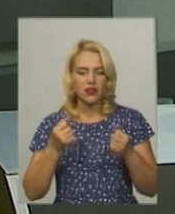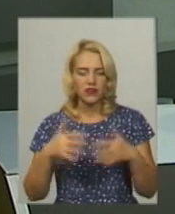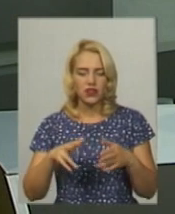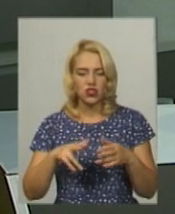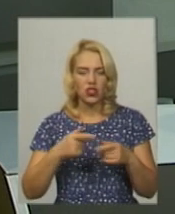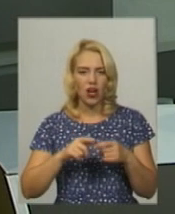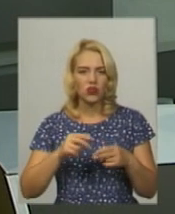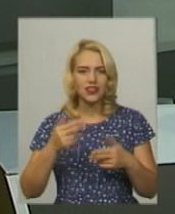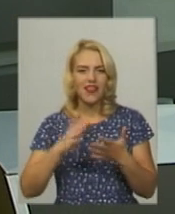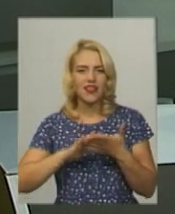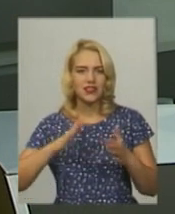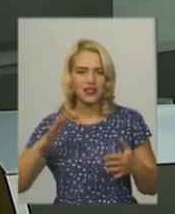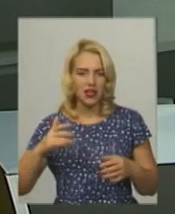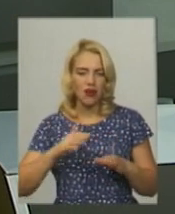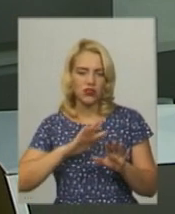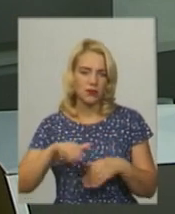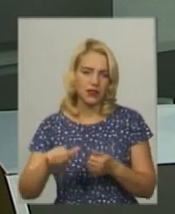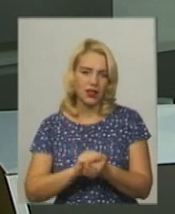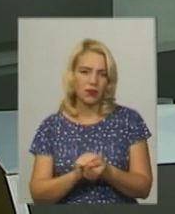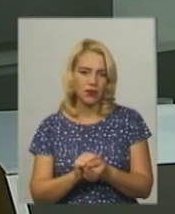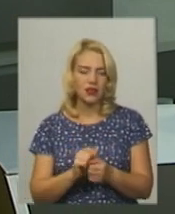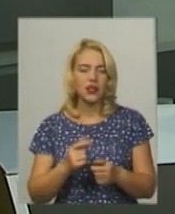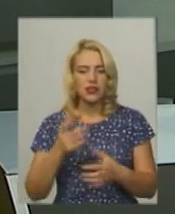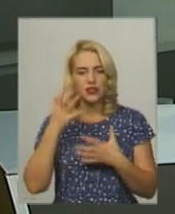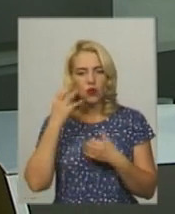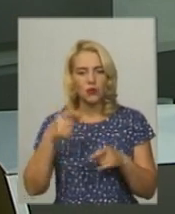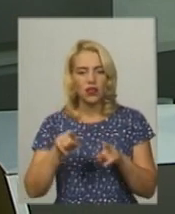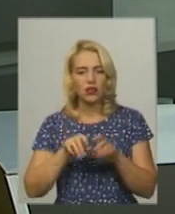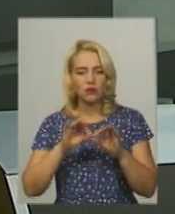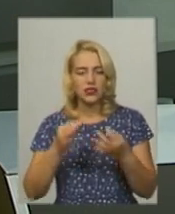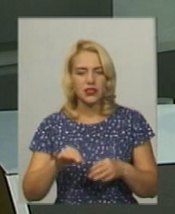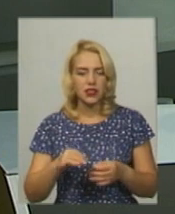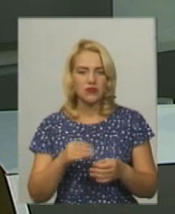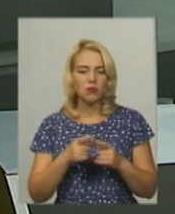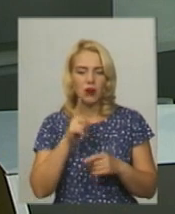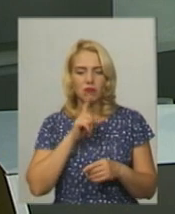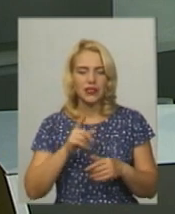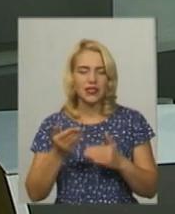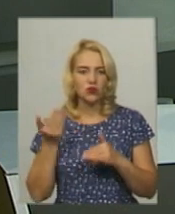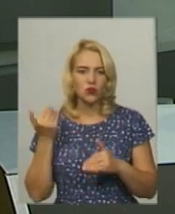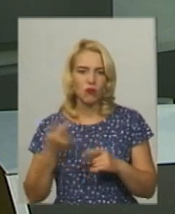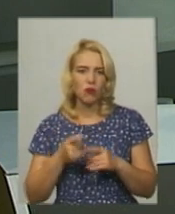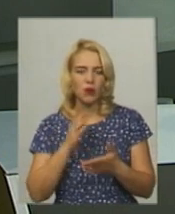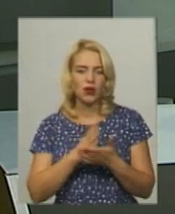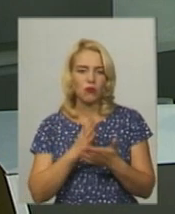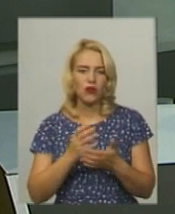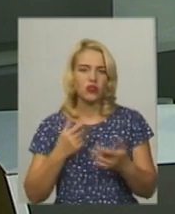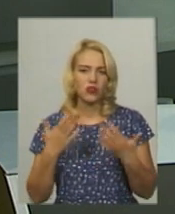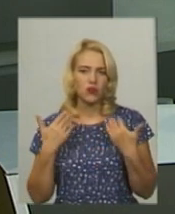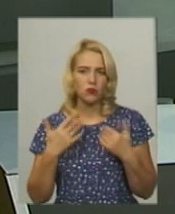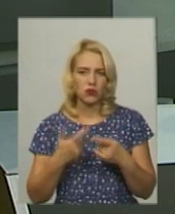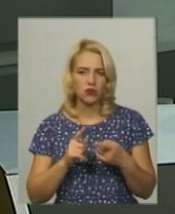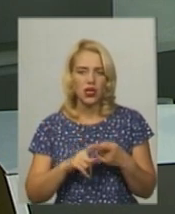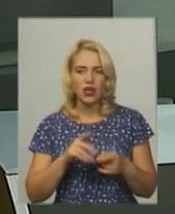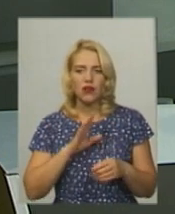прання. Ольга каже, захопилася таким мистецтвом місяць тому, перебуваючи в декретній відпустці. За її словами, художню школу чи гурток в дитинстві вона